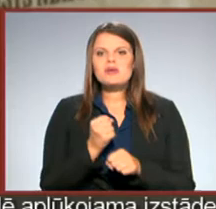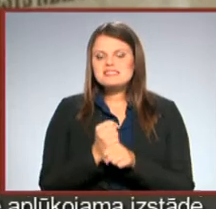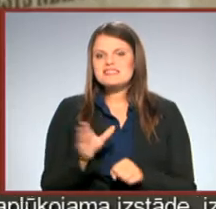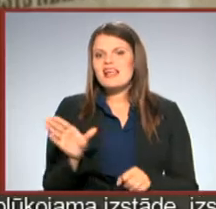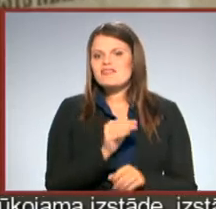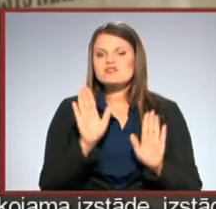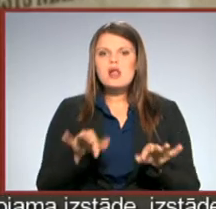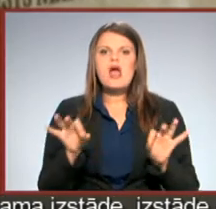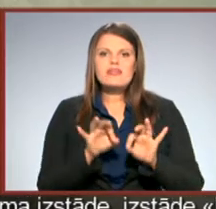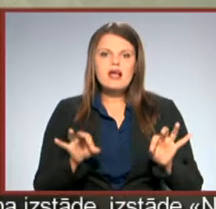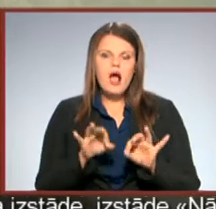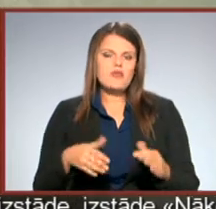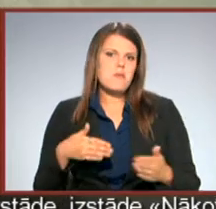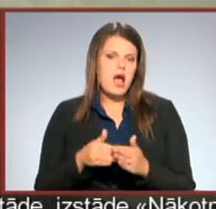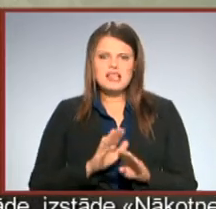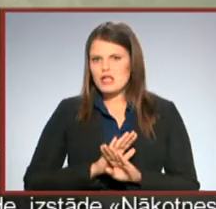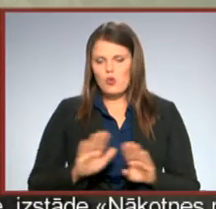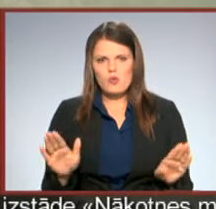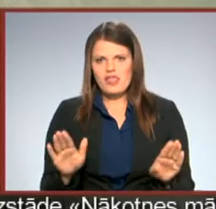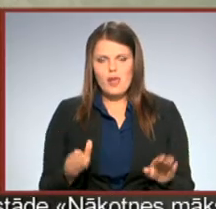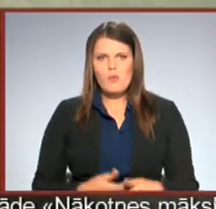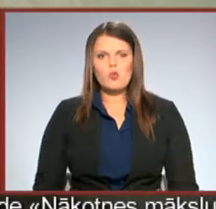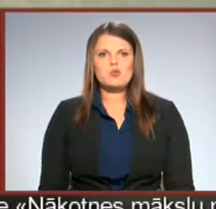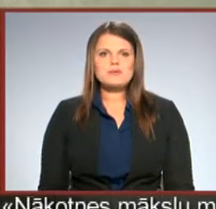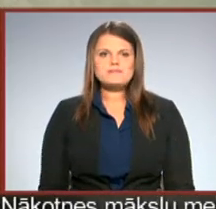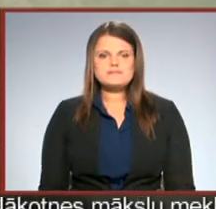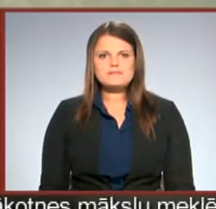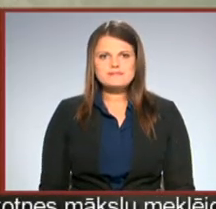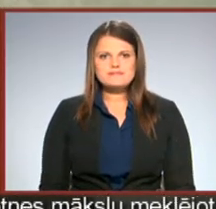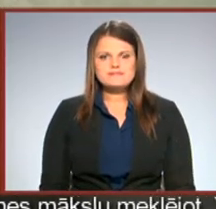nekāda pārtraukuma nebūtu. Madara Rudzīte, Normans Čirkste, Latvijas televīzija.